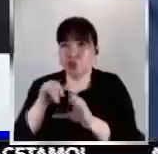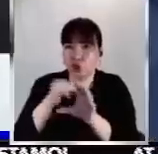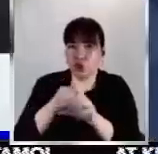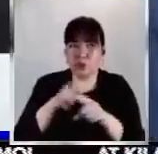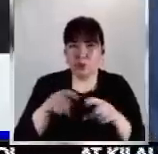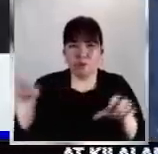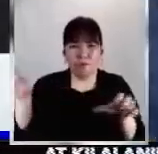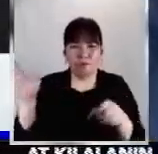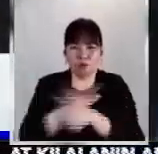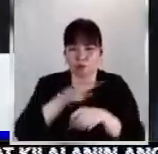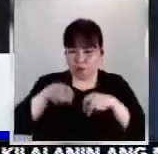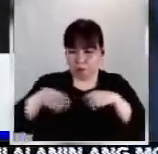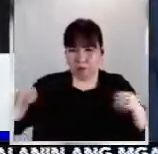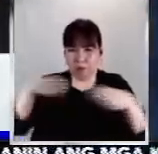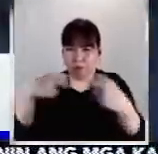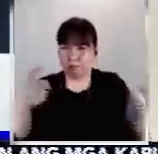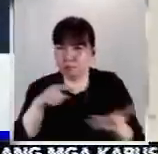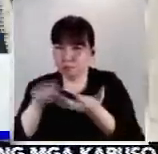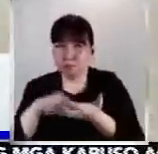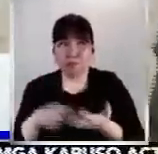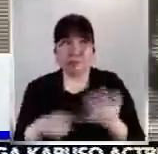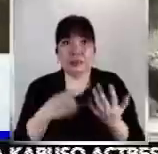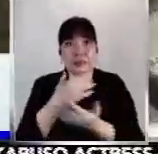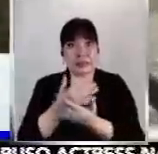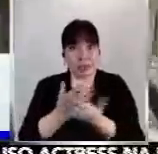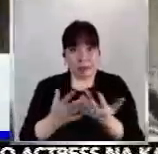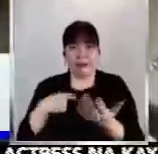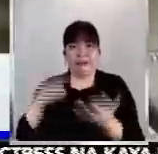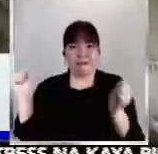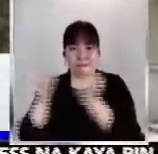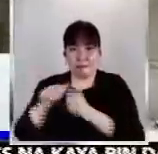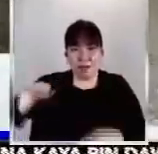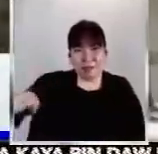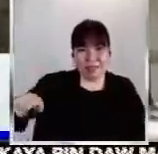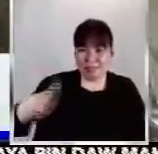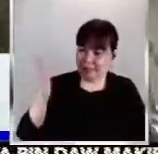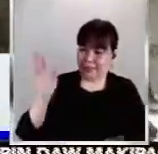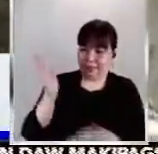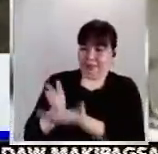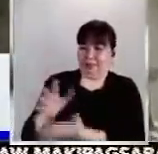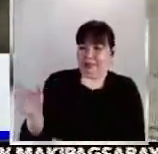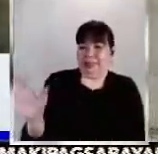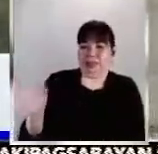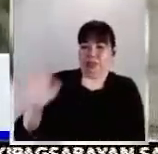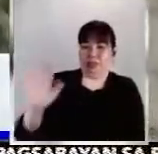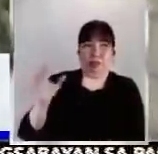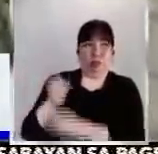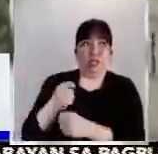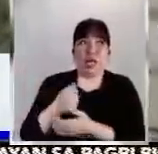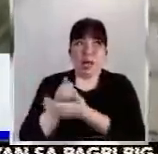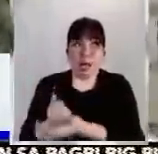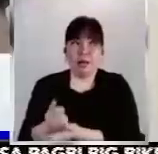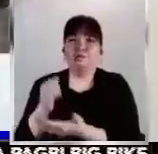pampasahero. Meron pang may mga kasamang bata na harang din sila. Ang may tutulong ko na lang po siguro sa inyo, sir, tutulungan namin